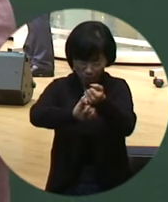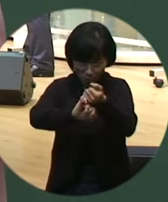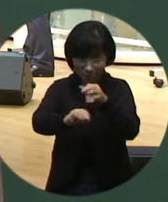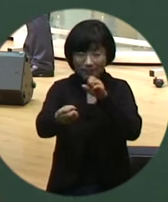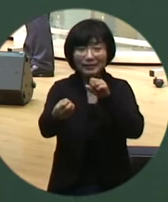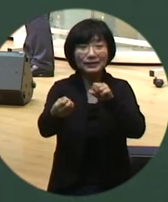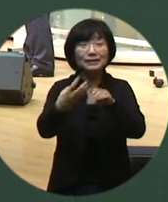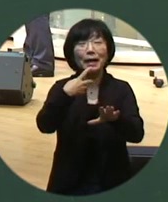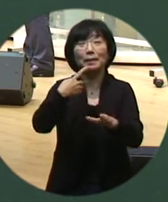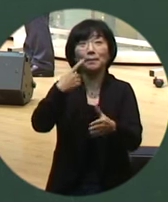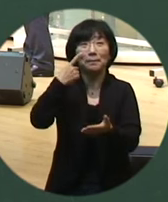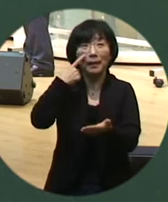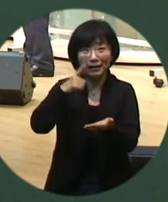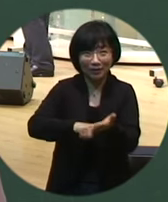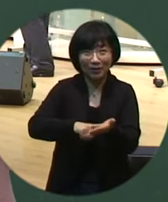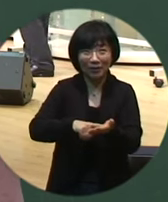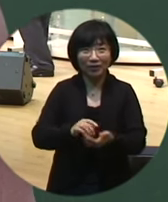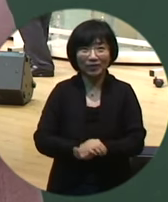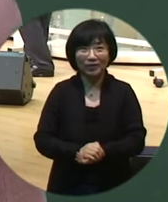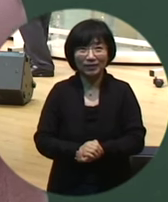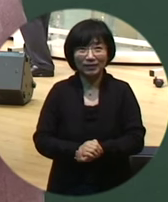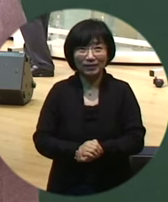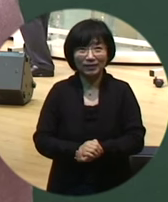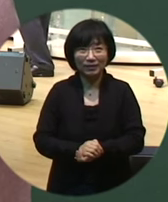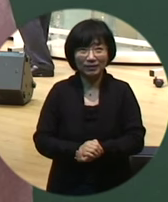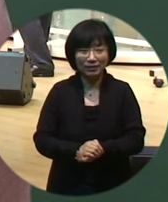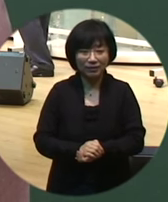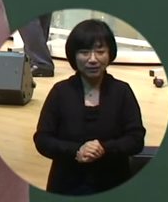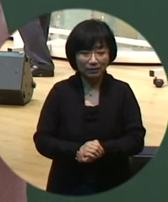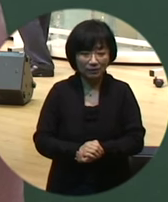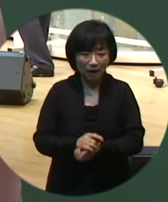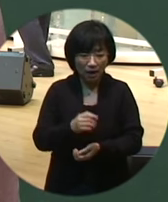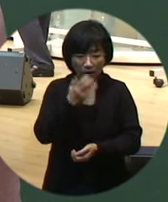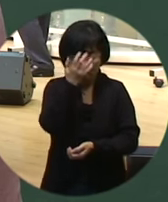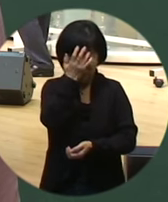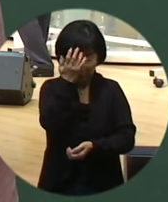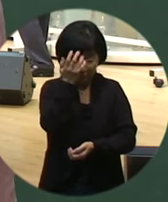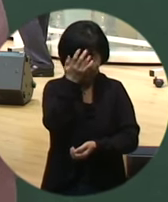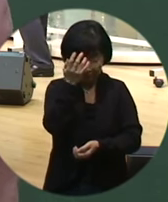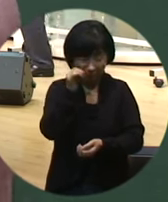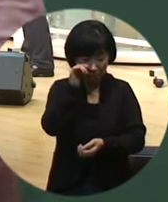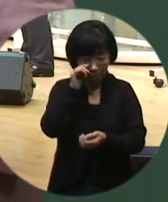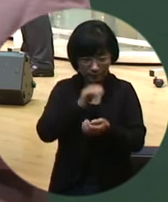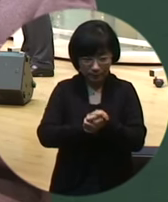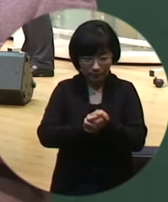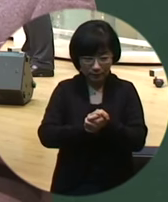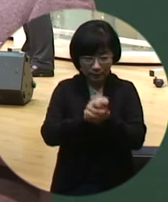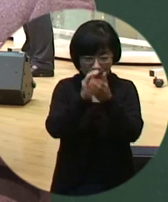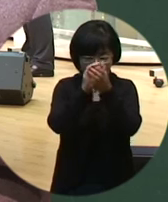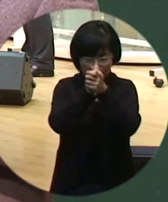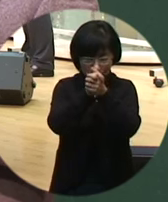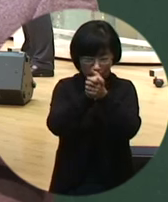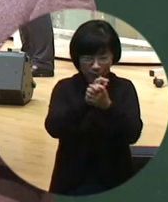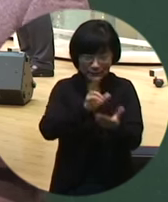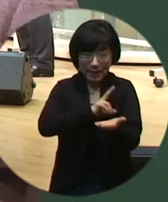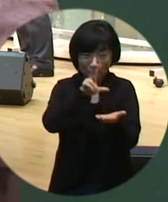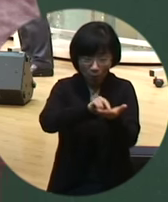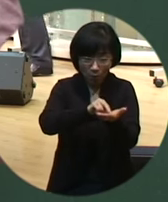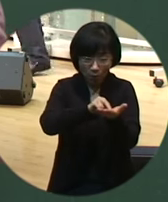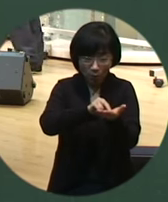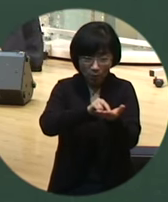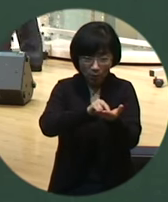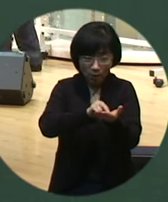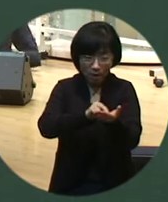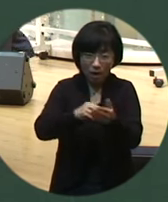to be destroyed apart from Christ. 기도의 흐름, 응답될 수밖에 없는 기도 제목이 보여요. You're able to see the flow of prayer. You're able to see the